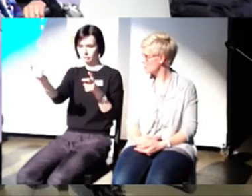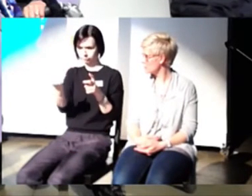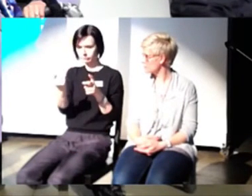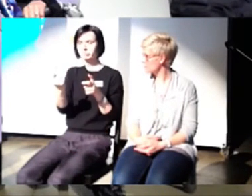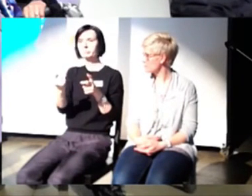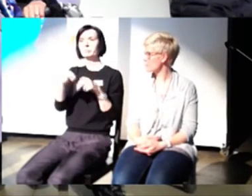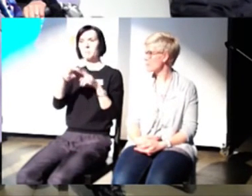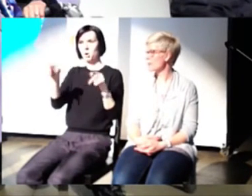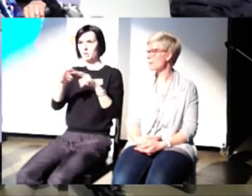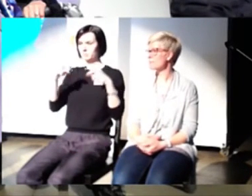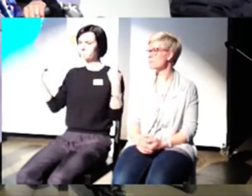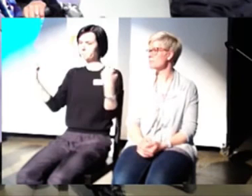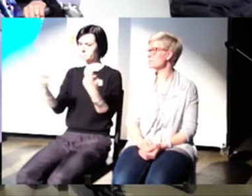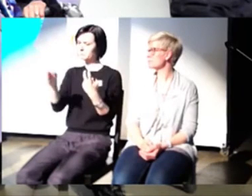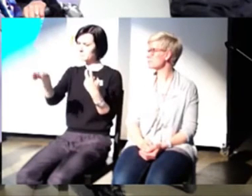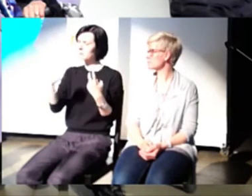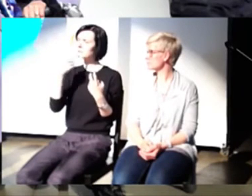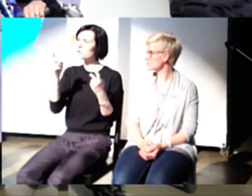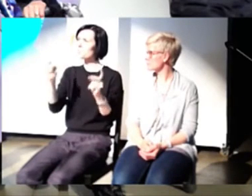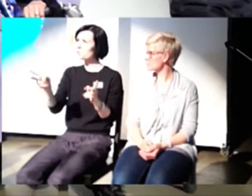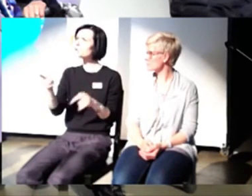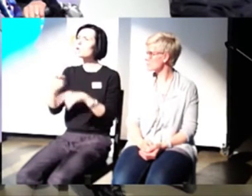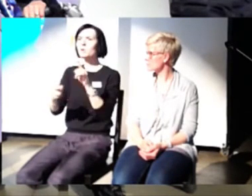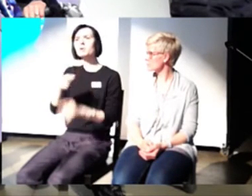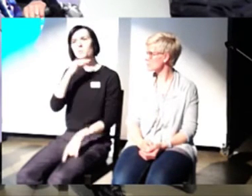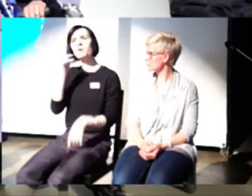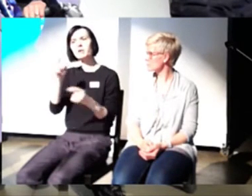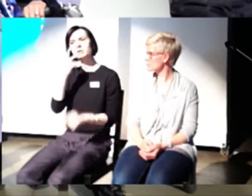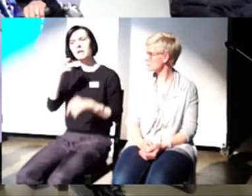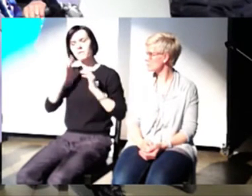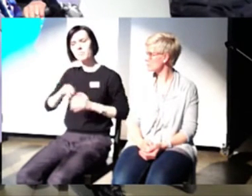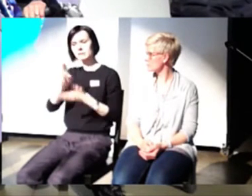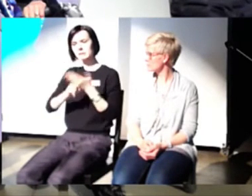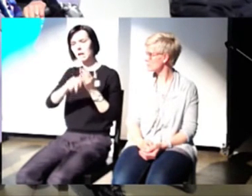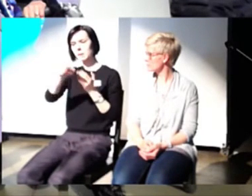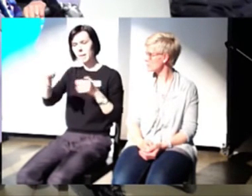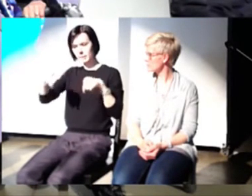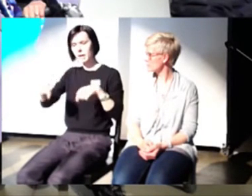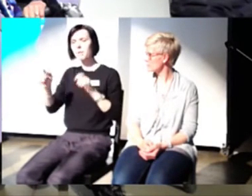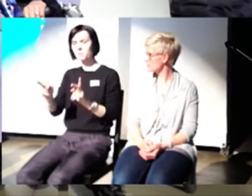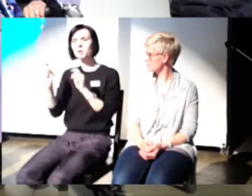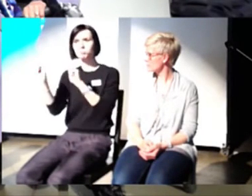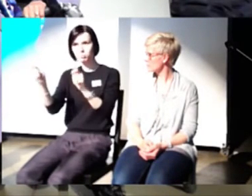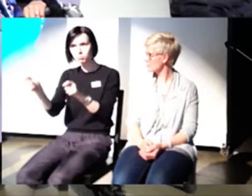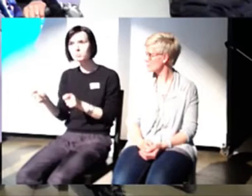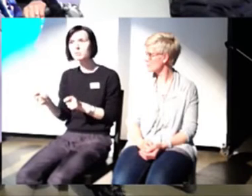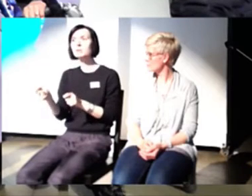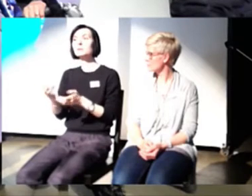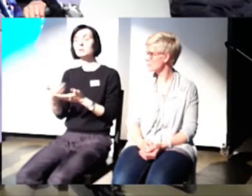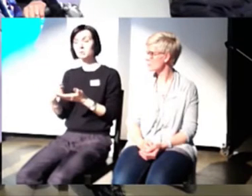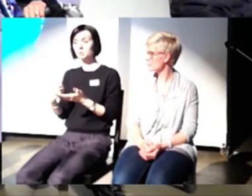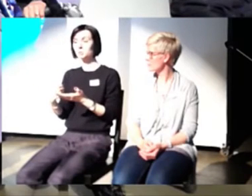niin hänkin nimenomaan totesi, että olisipa mukava, että tulisi myös näkövammaisilta hakemuksia, koska juuri sitä kautta